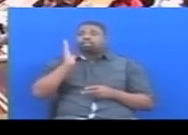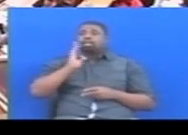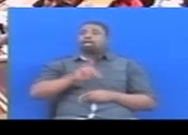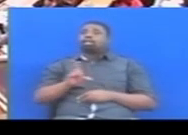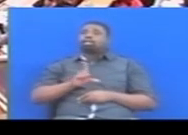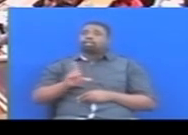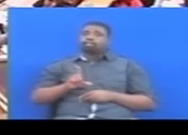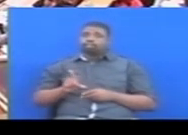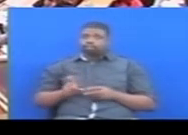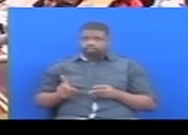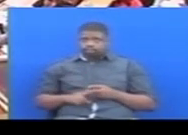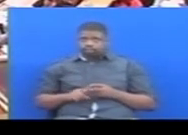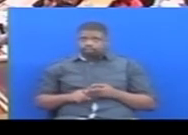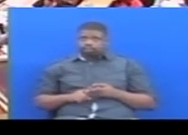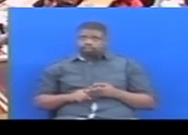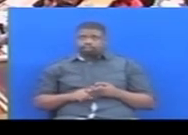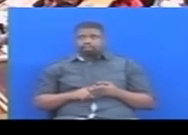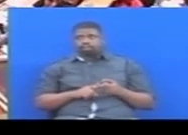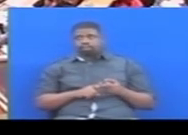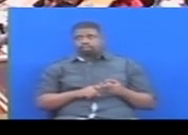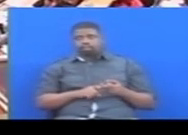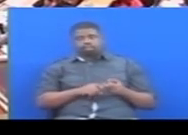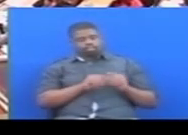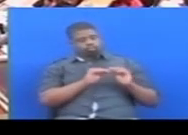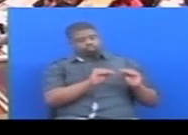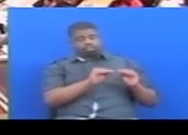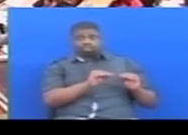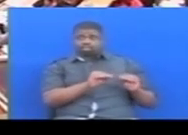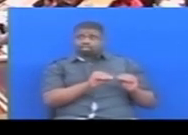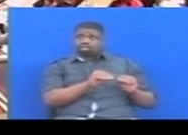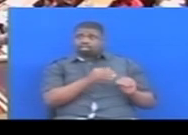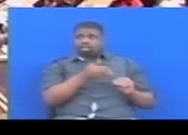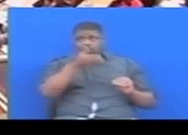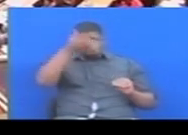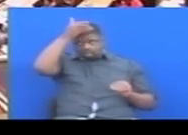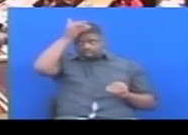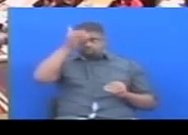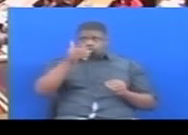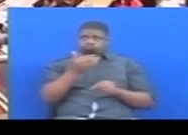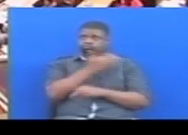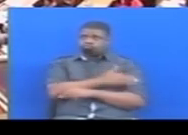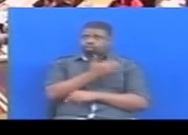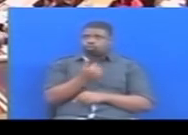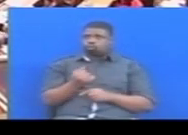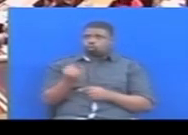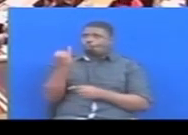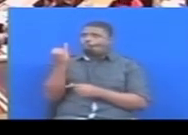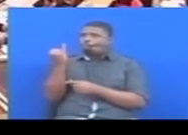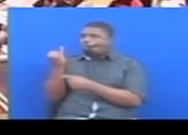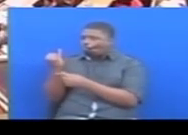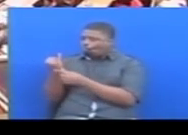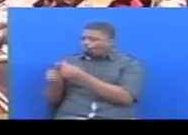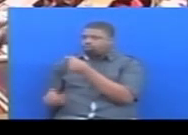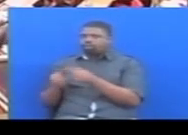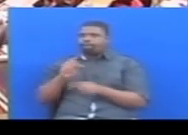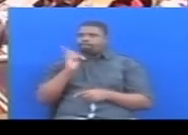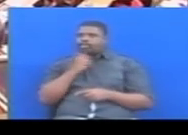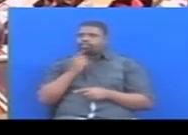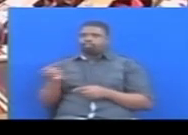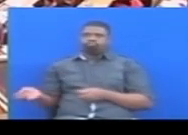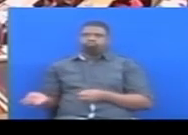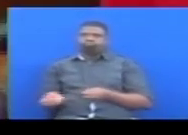ni lini sasa serikali itasomesha wauguzi wa aina hii kuhudumia watoto njiti? Swali hilo linaendelea kutolewa majibu na